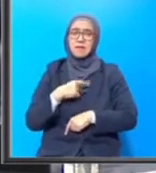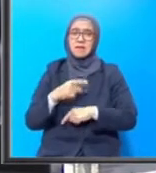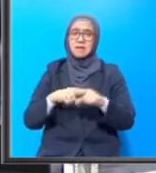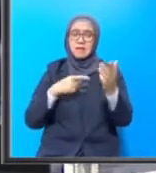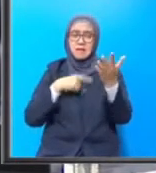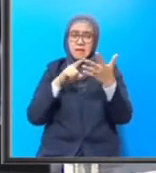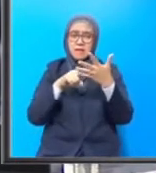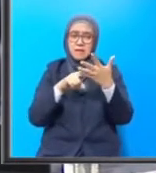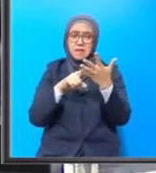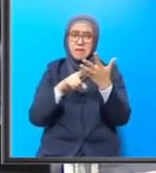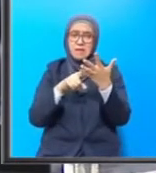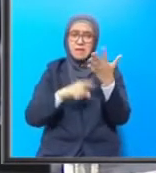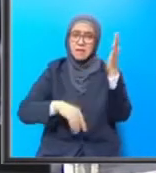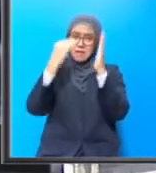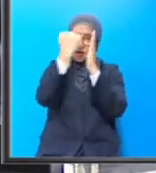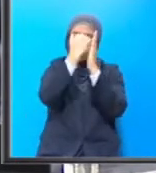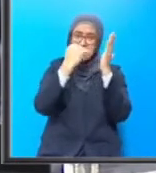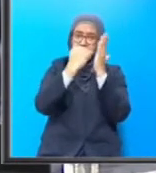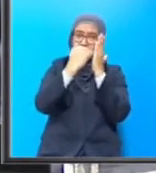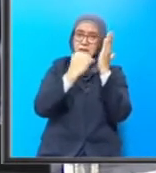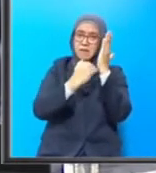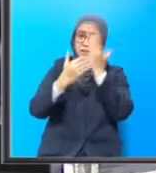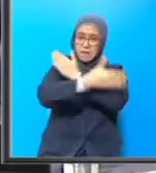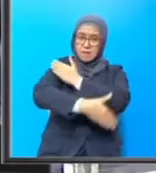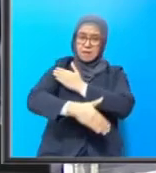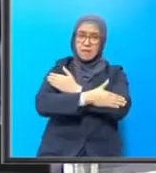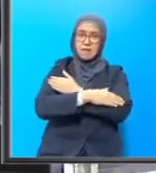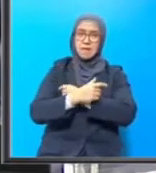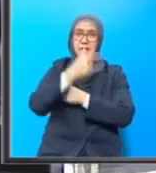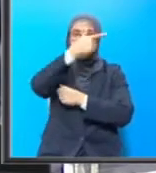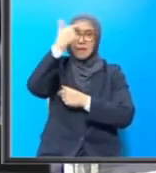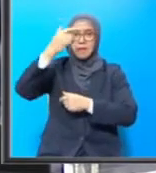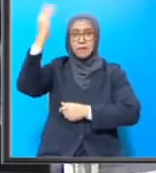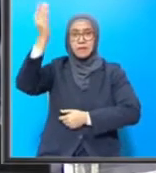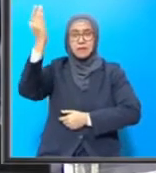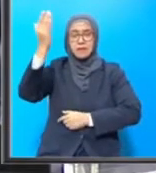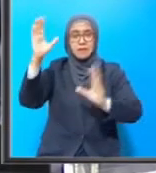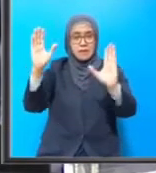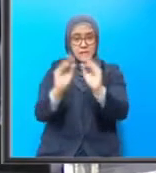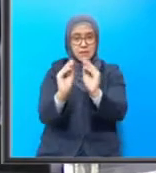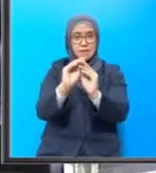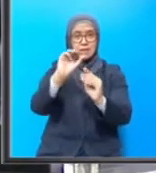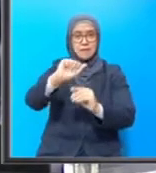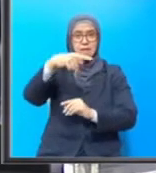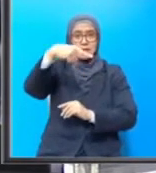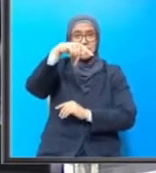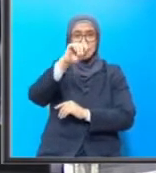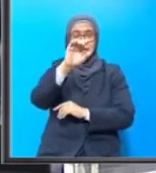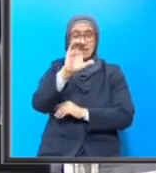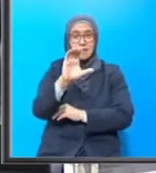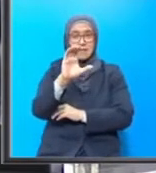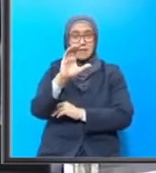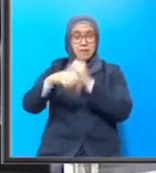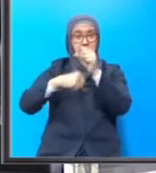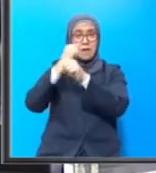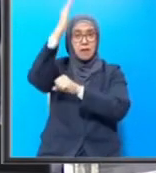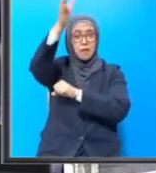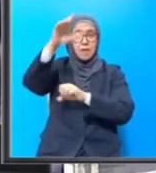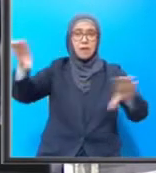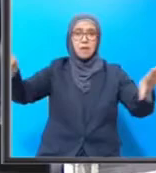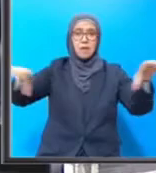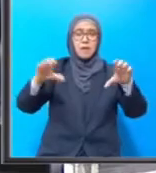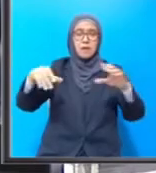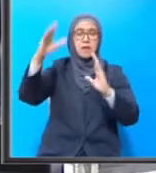negara kerana persidangan efek untuk tahun hadapan ini akan berlangsung di New Zealand dan